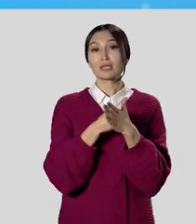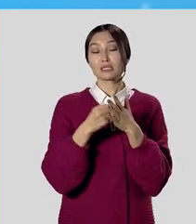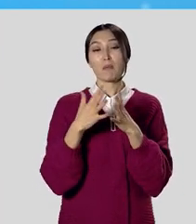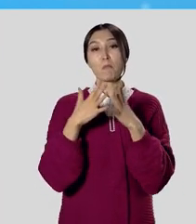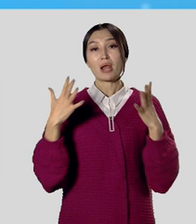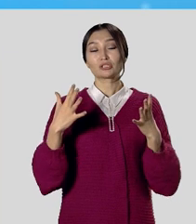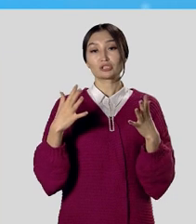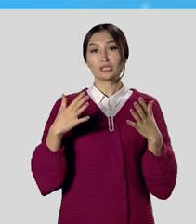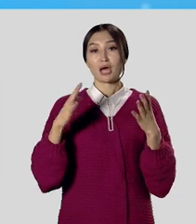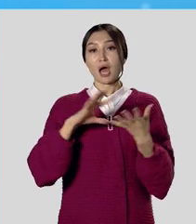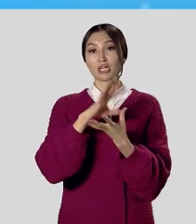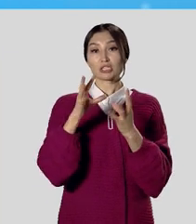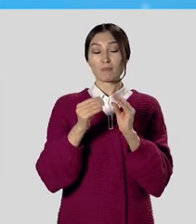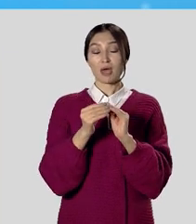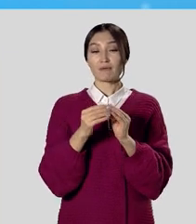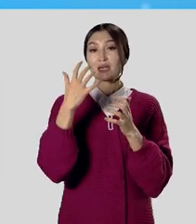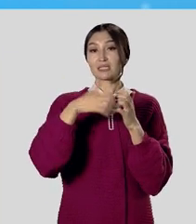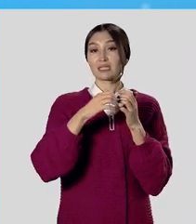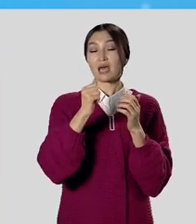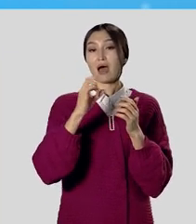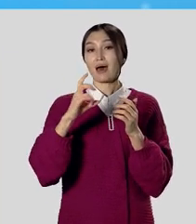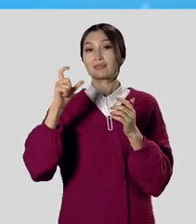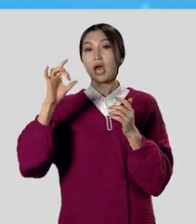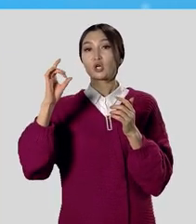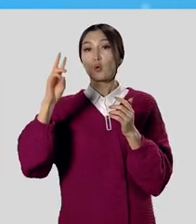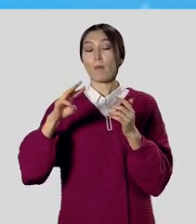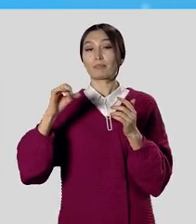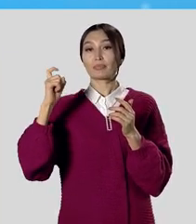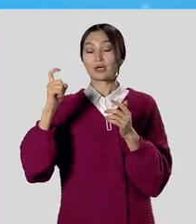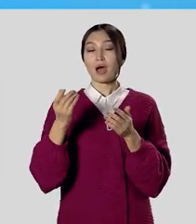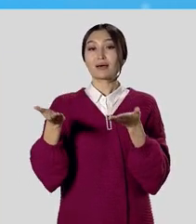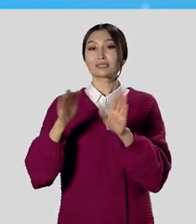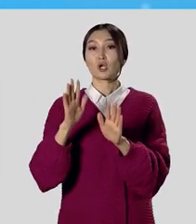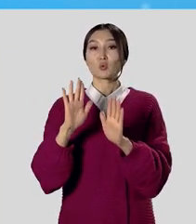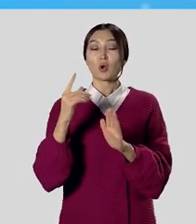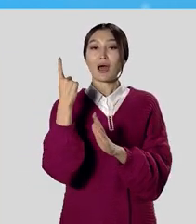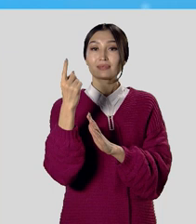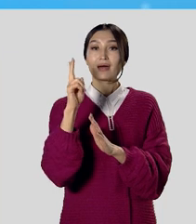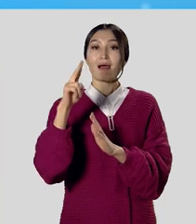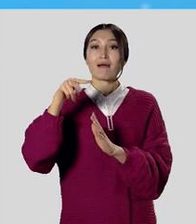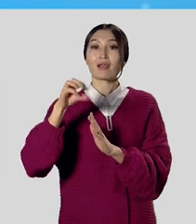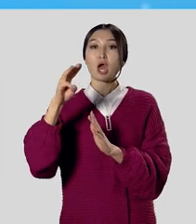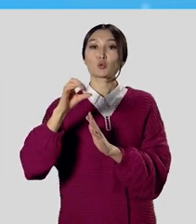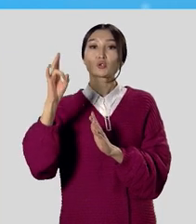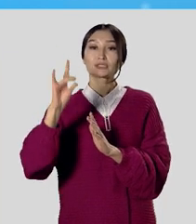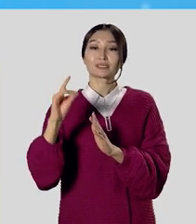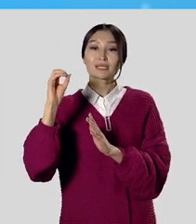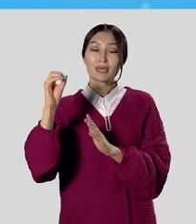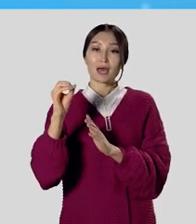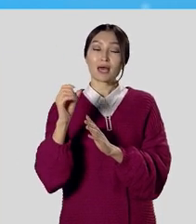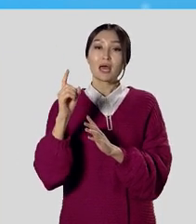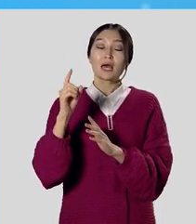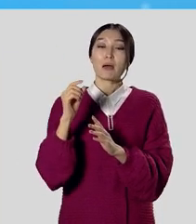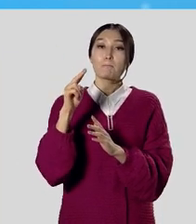больших размеров. Среди анаэробов остались только одноклеточные формы, за исключением